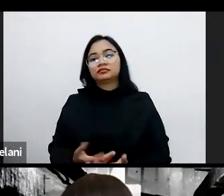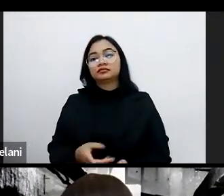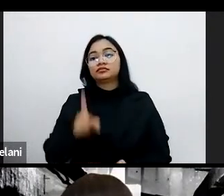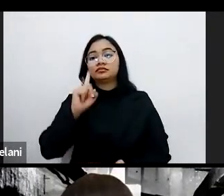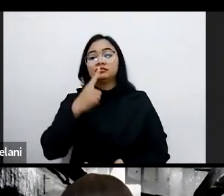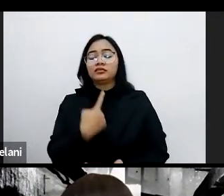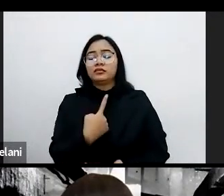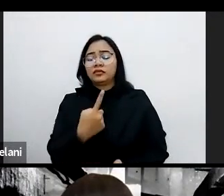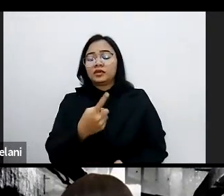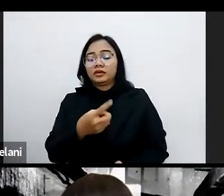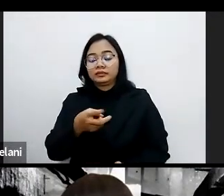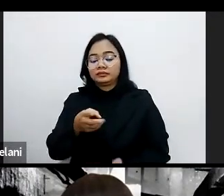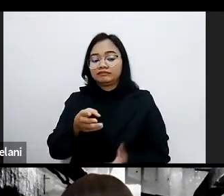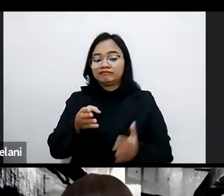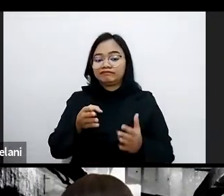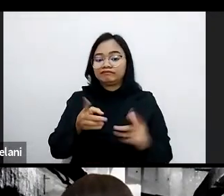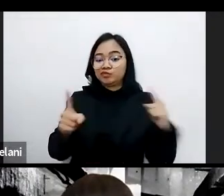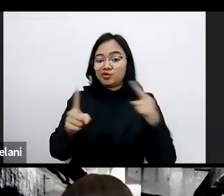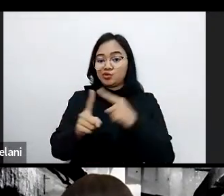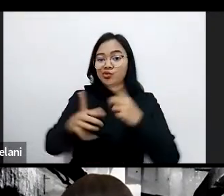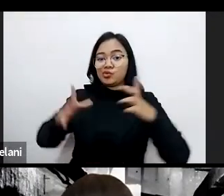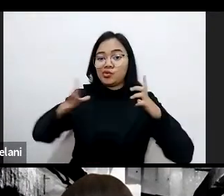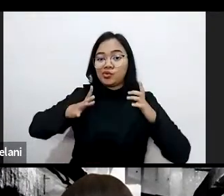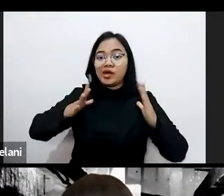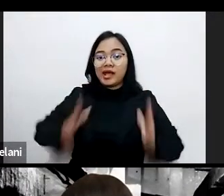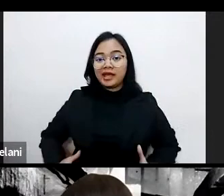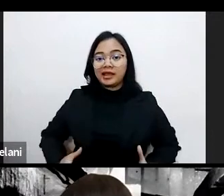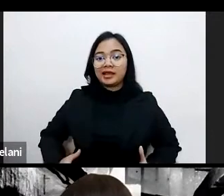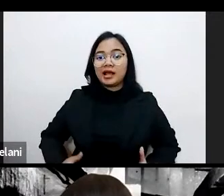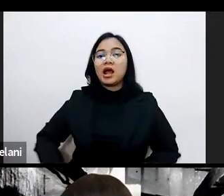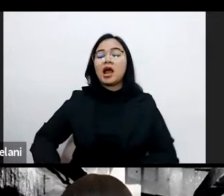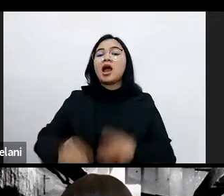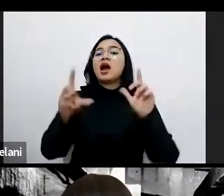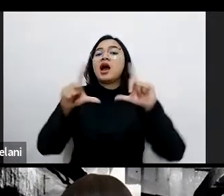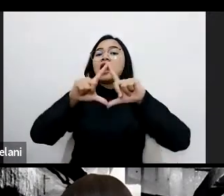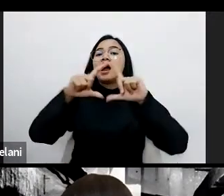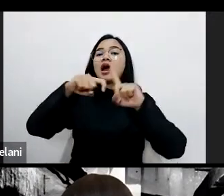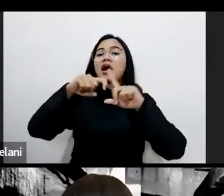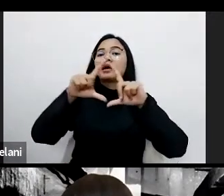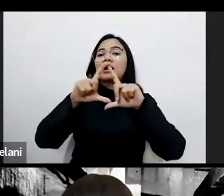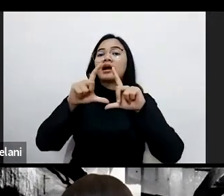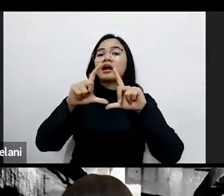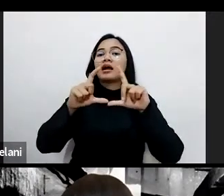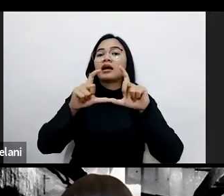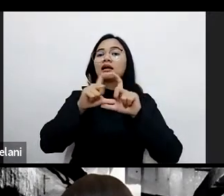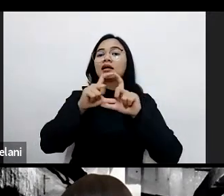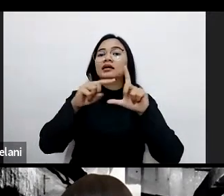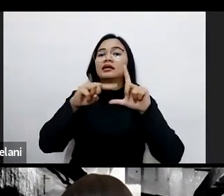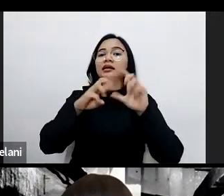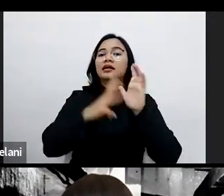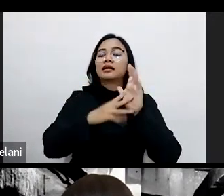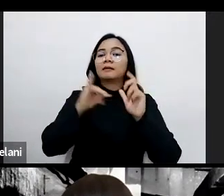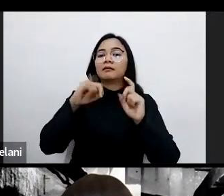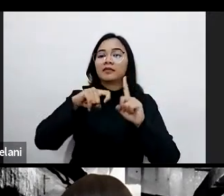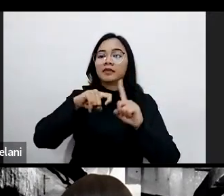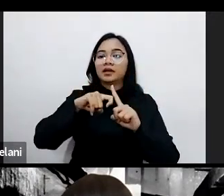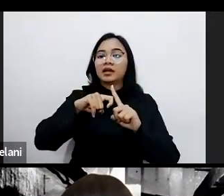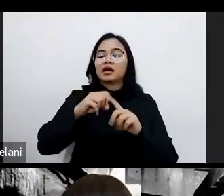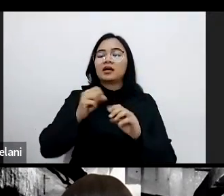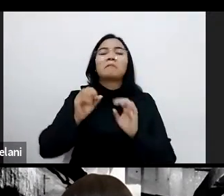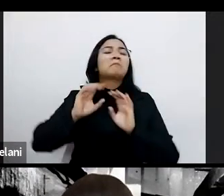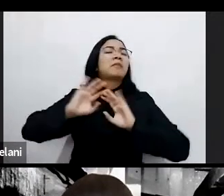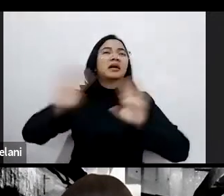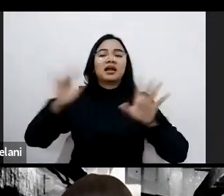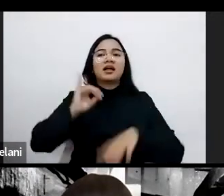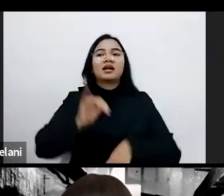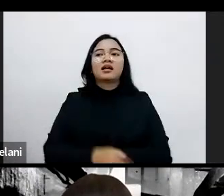akademik, etika mahasiswa dan seterusnya, itu kan misalnya mereka beda ya dengan di kampus di luar ya, kalau yang